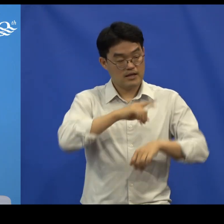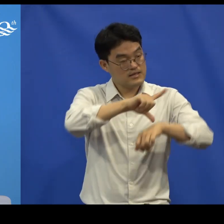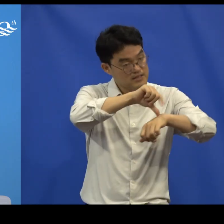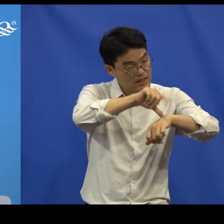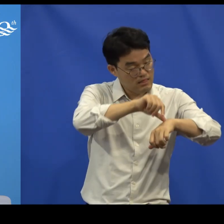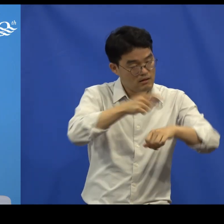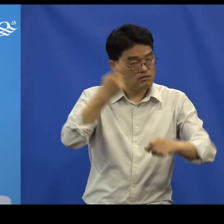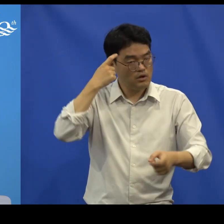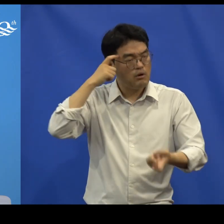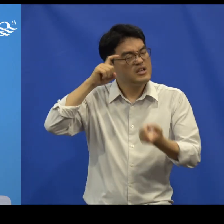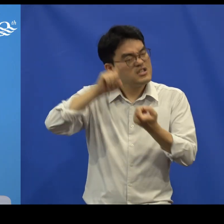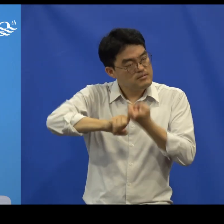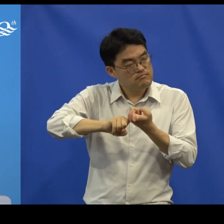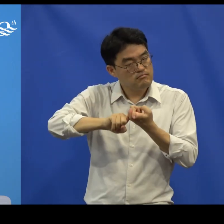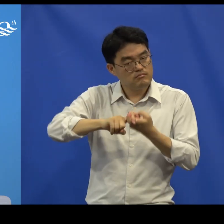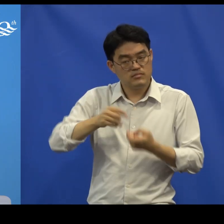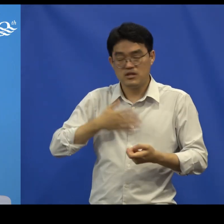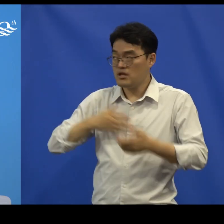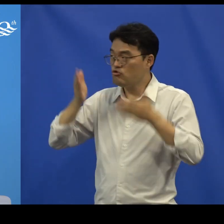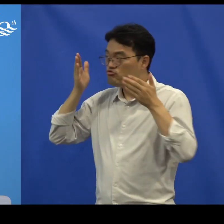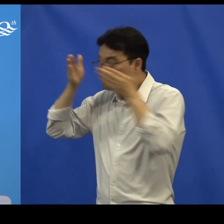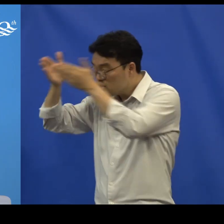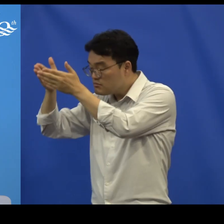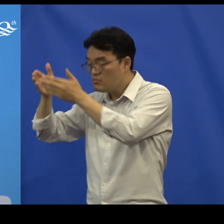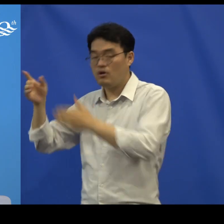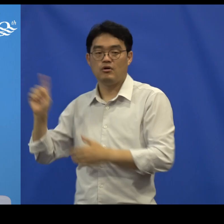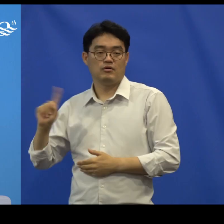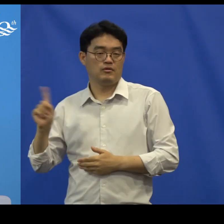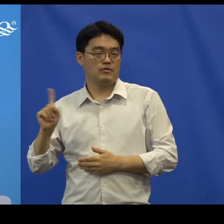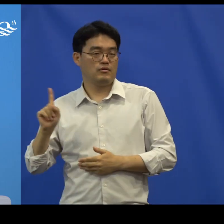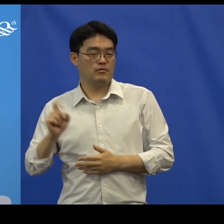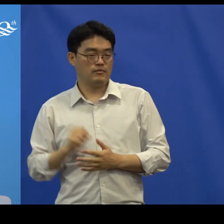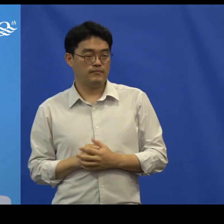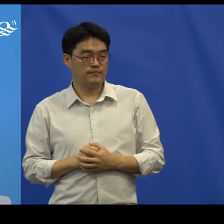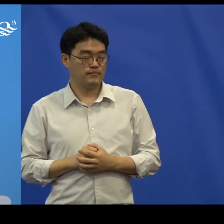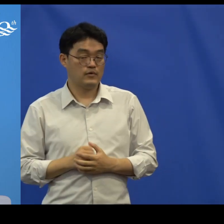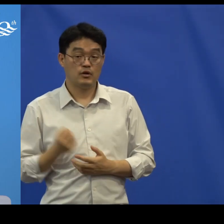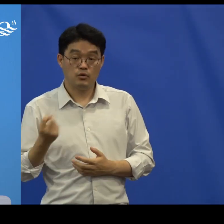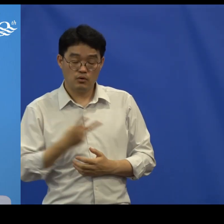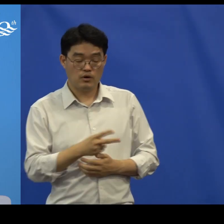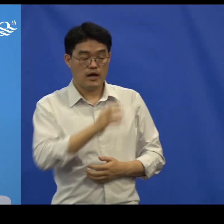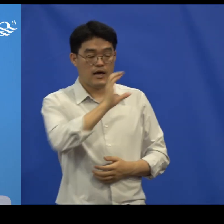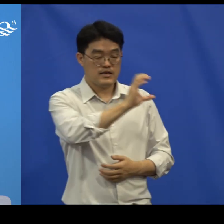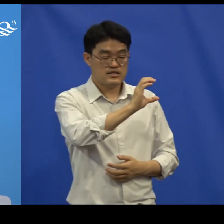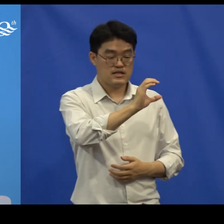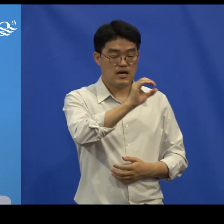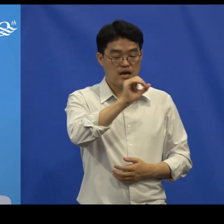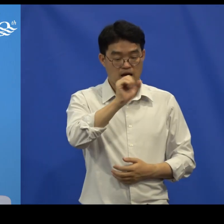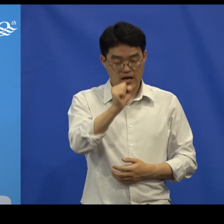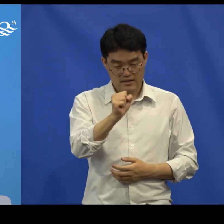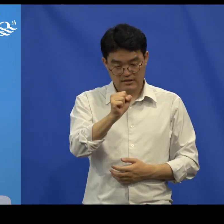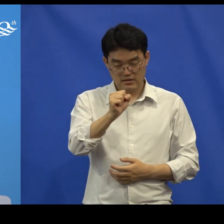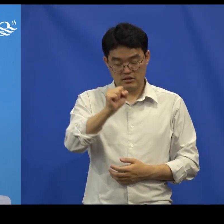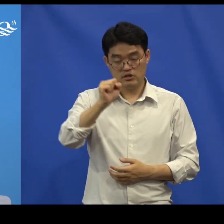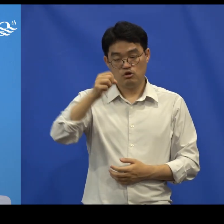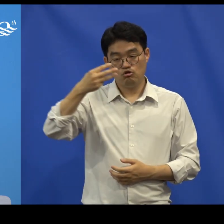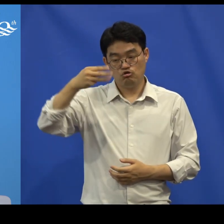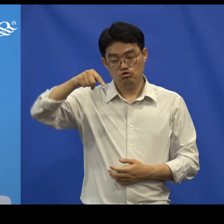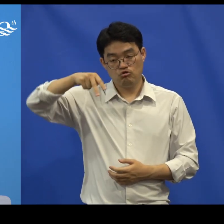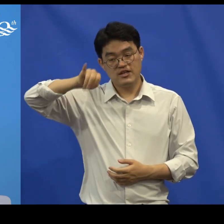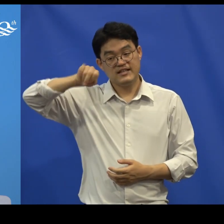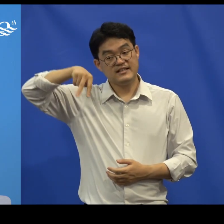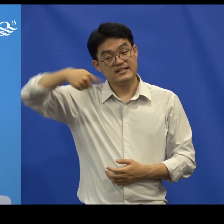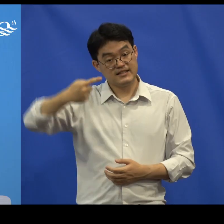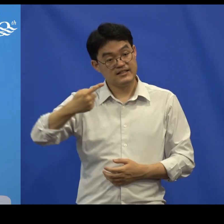하는가? 그래서 C.S. 루이스의 말은 두고두고 곱씹어 볼 만한 거죠. 우리는 가능한 현세보다 내세를